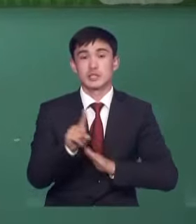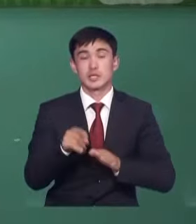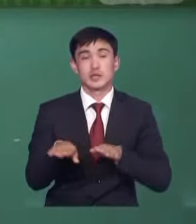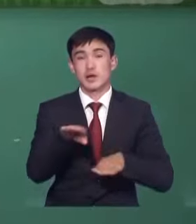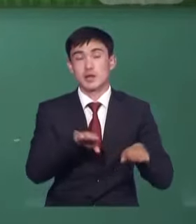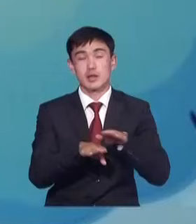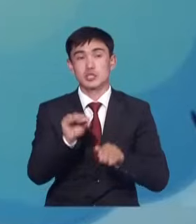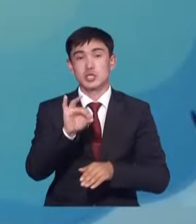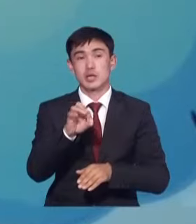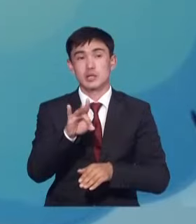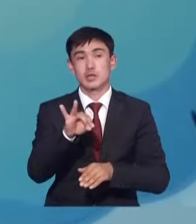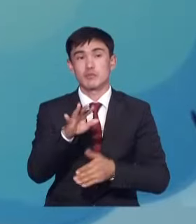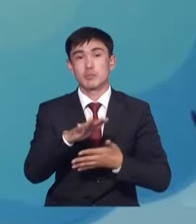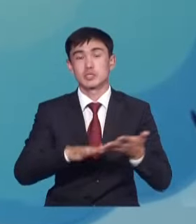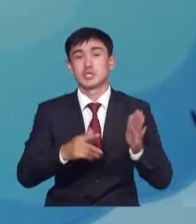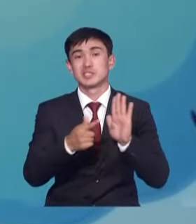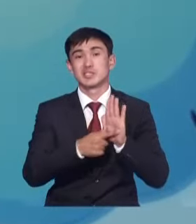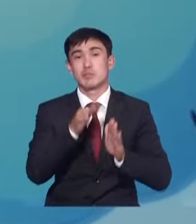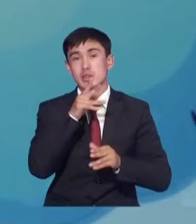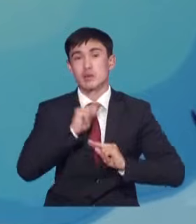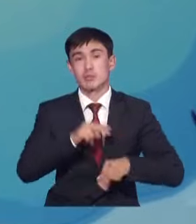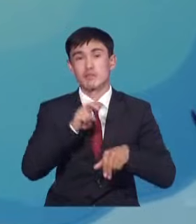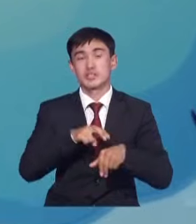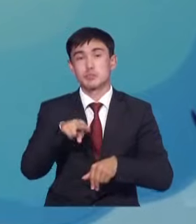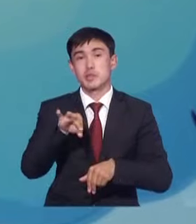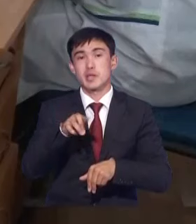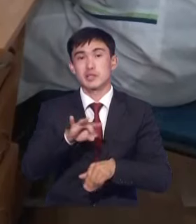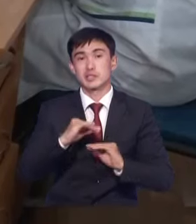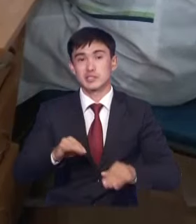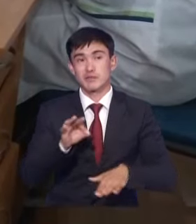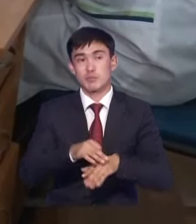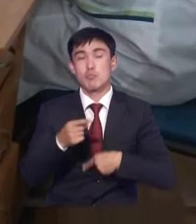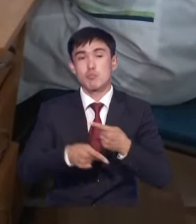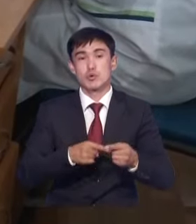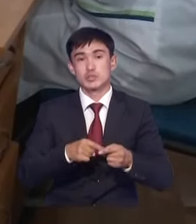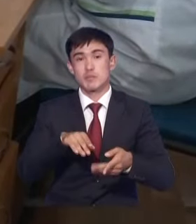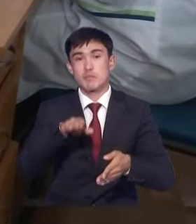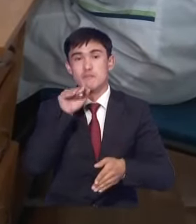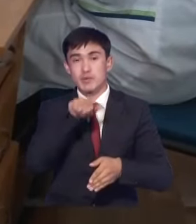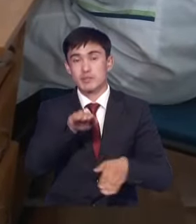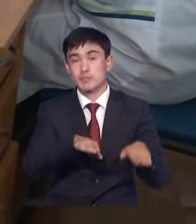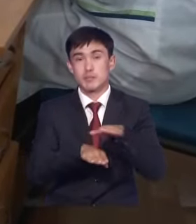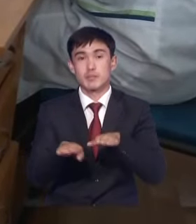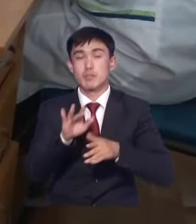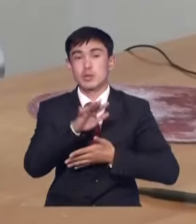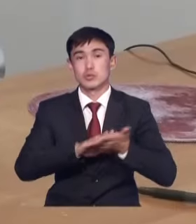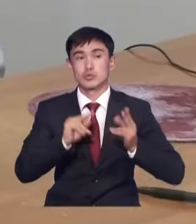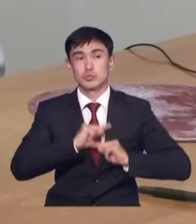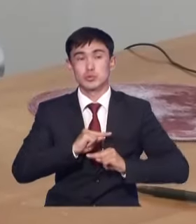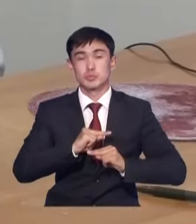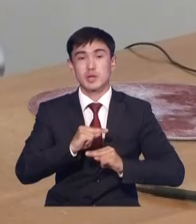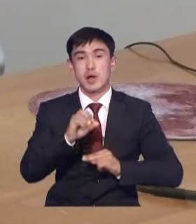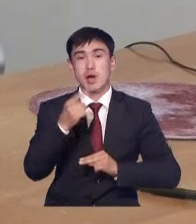карьеры Жанар Картекова на протяжении 7 лет работала врачом-педиатром, а позже, пройдя переквалификацию, продолжила трудовой путь в